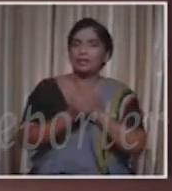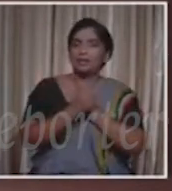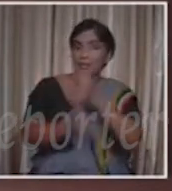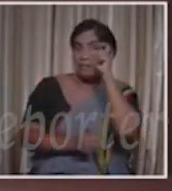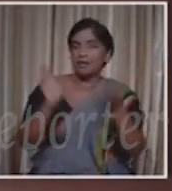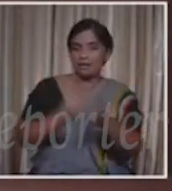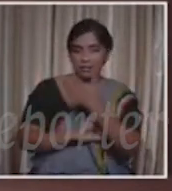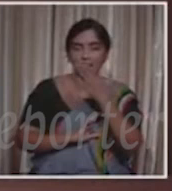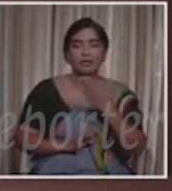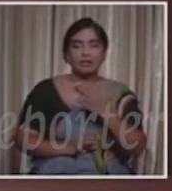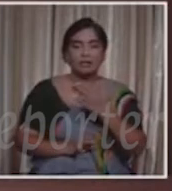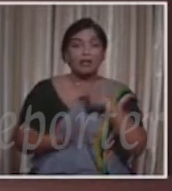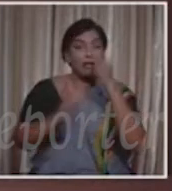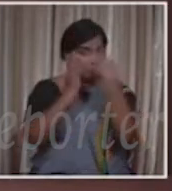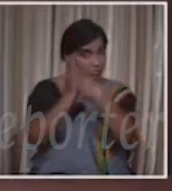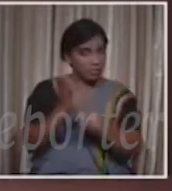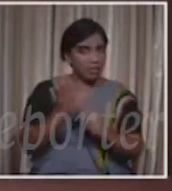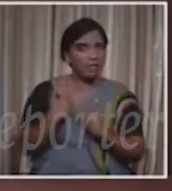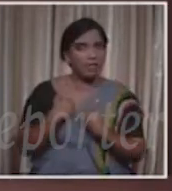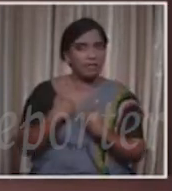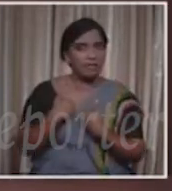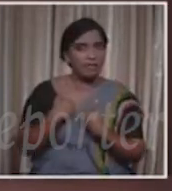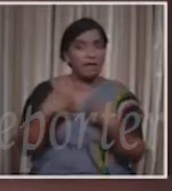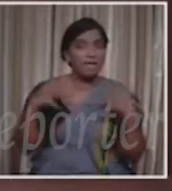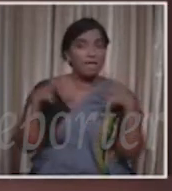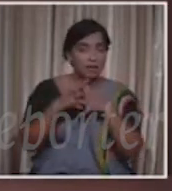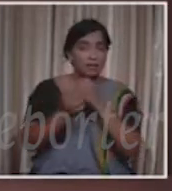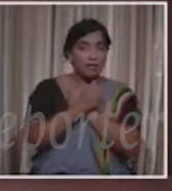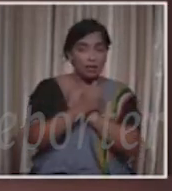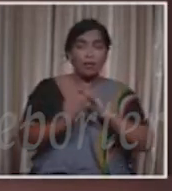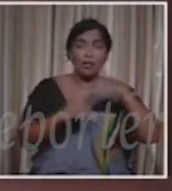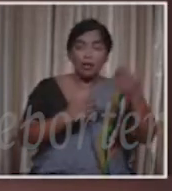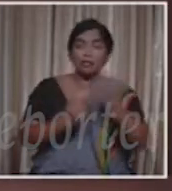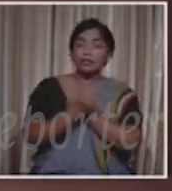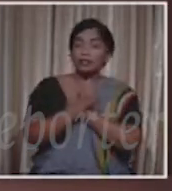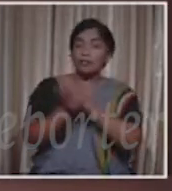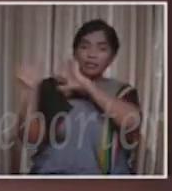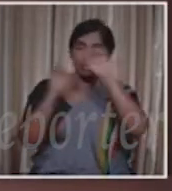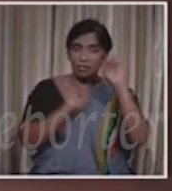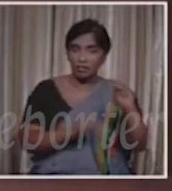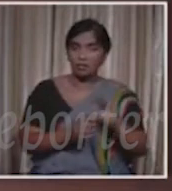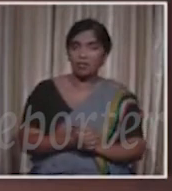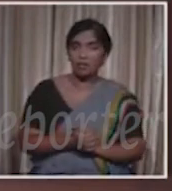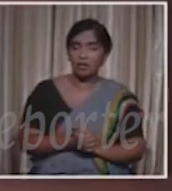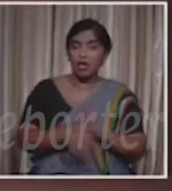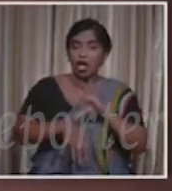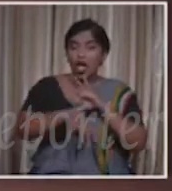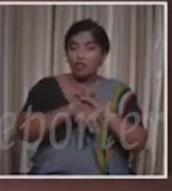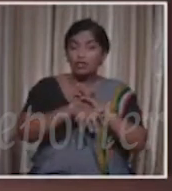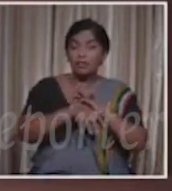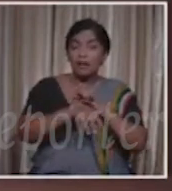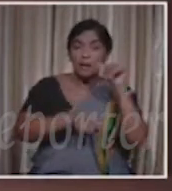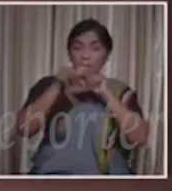කියන්නේ හරිද හිර ගෙදර බලන්න ගිහිල්ලා මම මේ කියන්නේ මං ගා ලේස්තු තිනවා වටරක හිරකරුවන් එලිමහ හිරකරුවන් ගෙනාවා